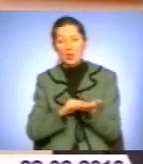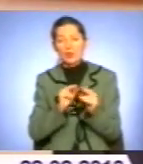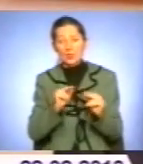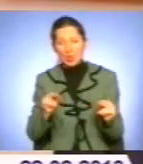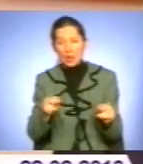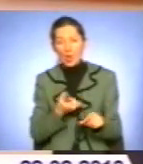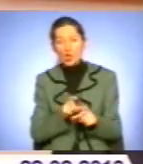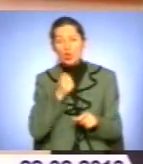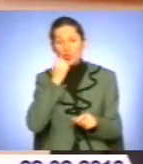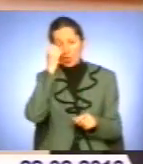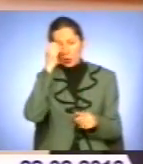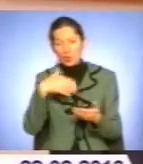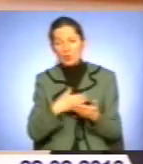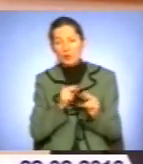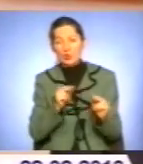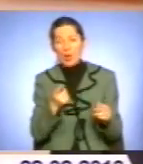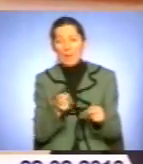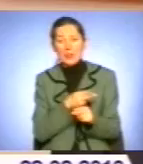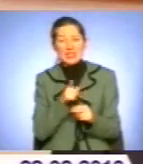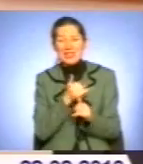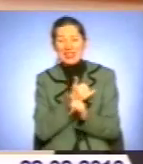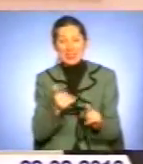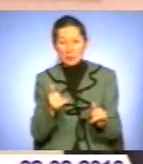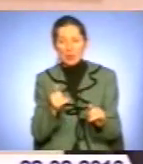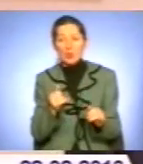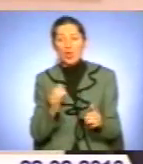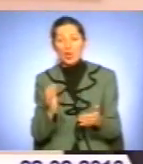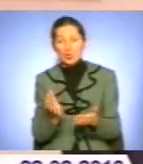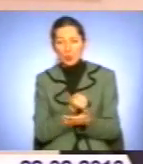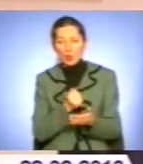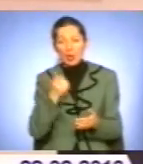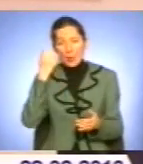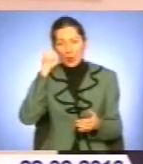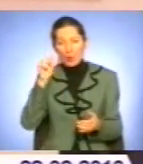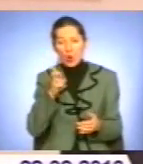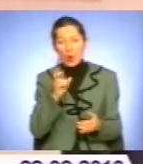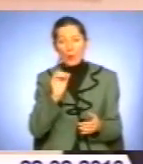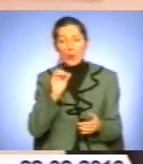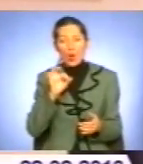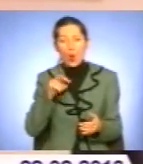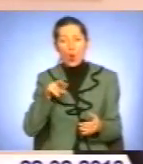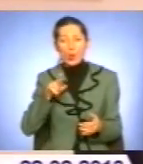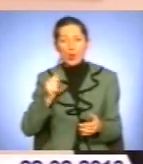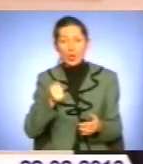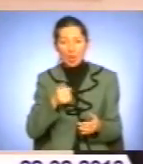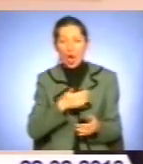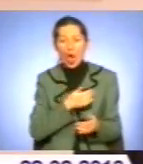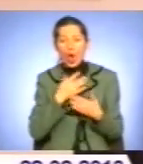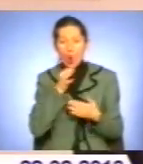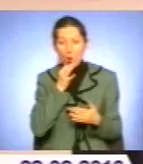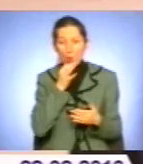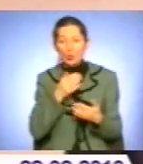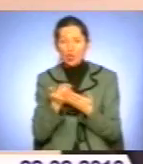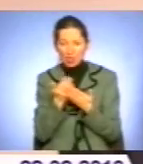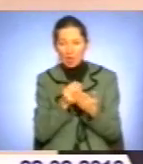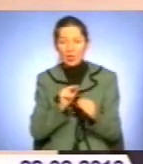вчителям. Без них я би не зміг здобути цих перемог. Біологію я люблю як і читати, так і вивчати на